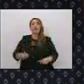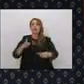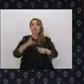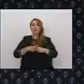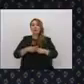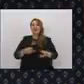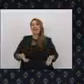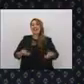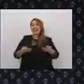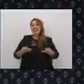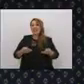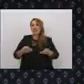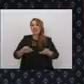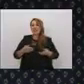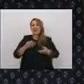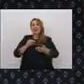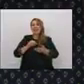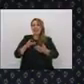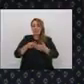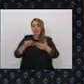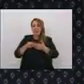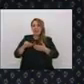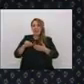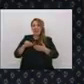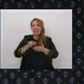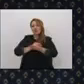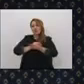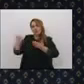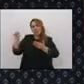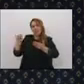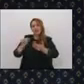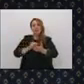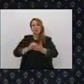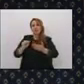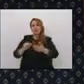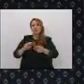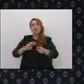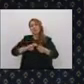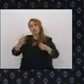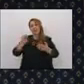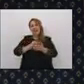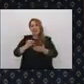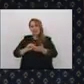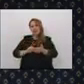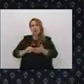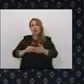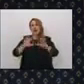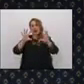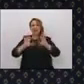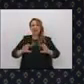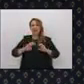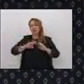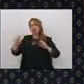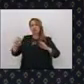تخفيف الإجراءات وحذف بعض الوثائق التي كانت تؤرق المواطنين في التنقل من إدارة إلى أخرى، وهذا ما يدخل في